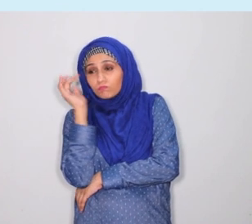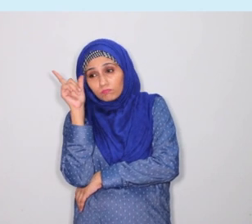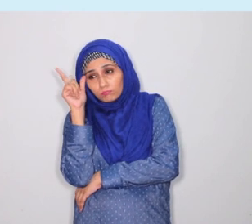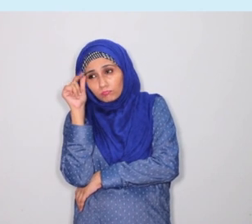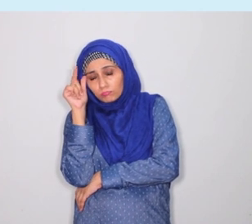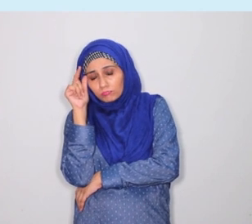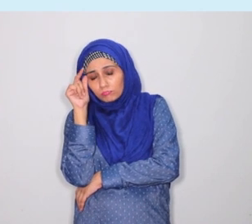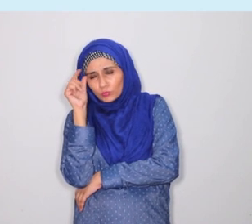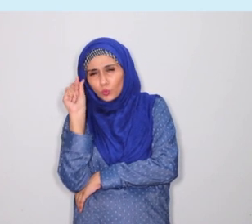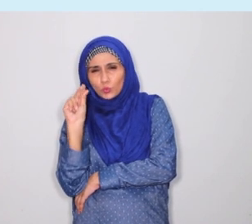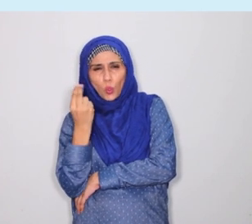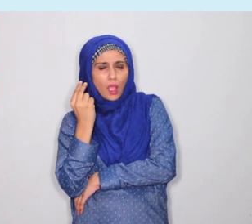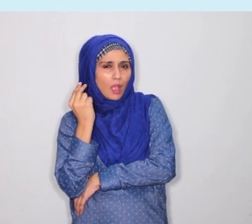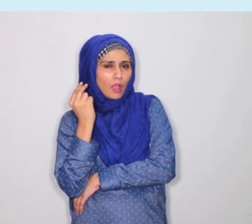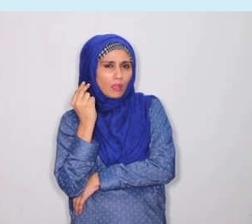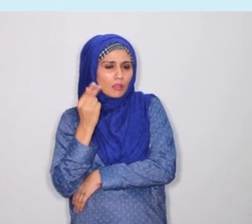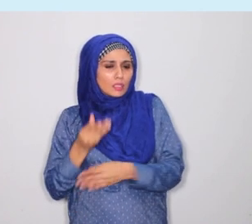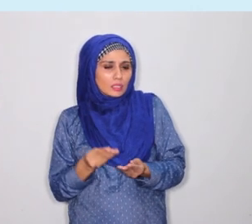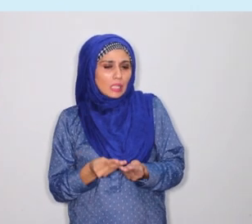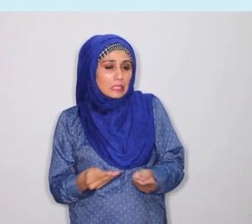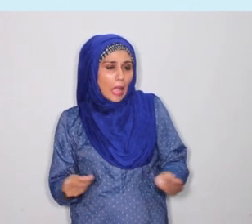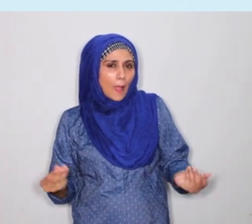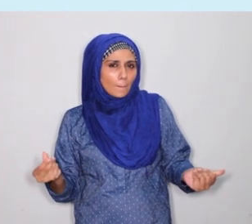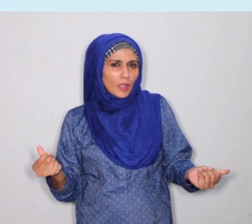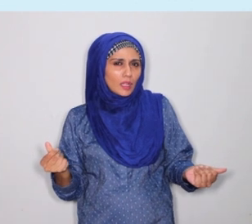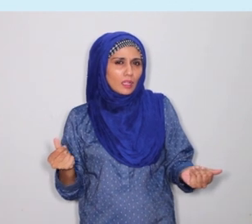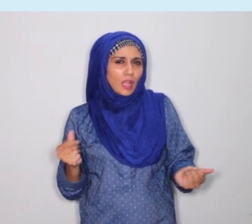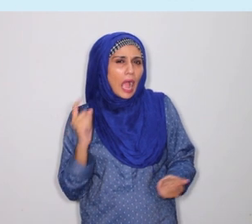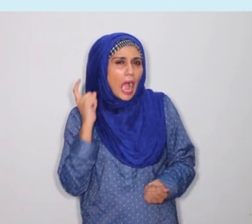उन्हें जमीन से धीमी सी आवाज आई,